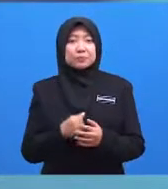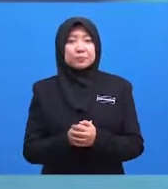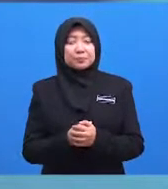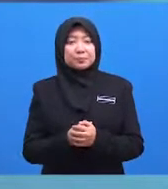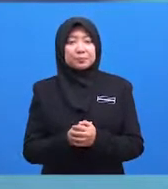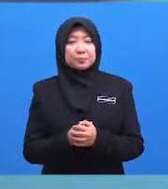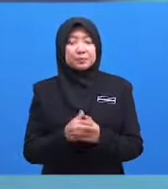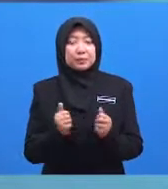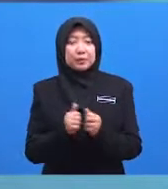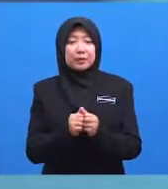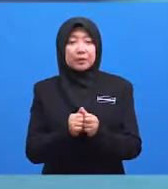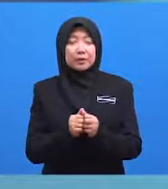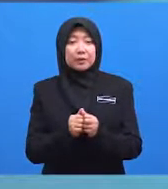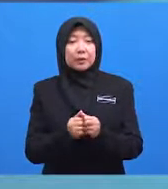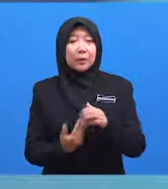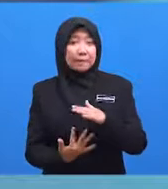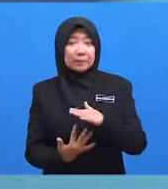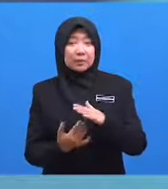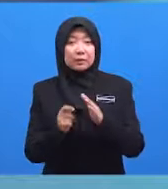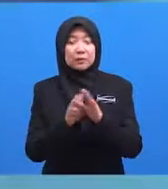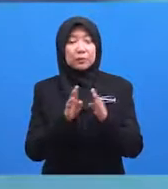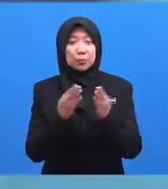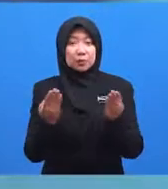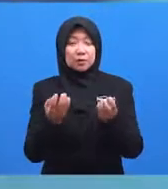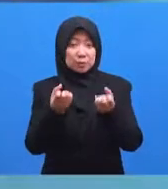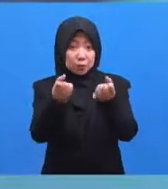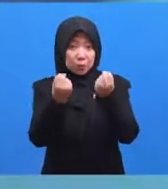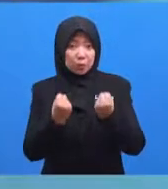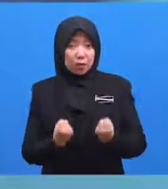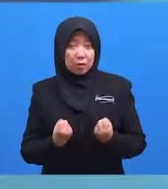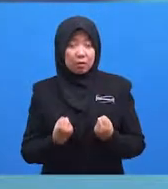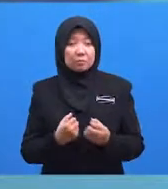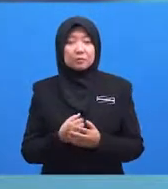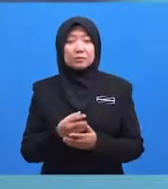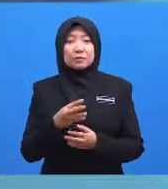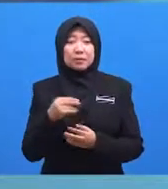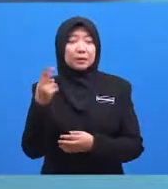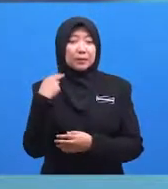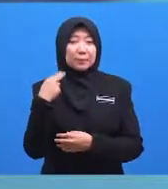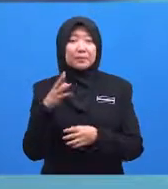atau dengan api terbuka, ketuhar dan sumber haba yang lain.